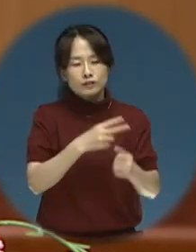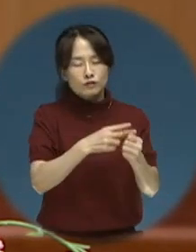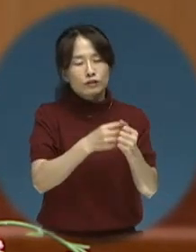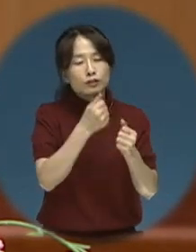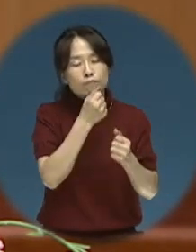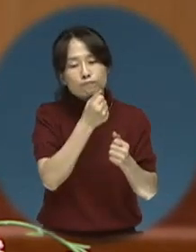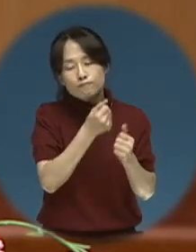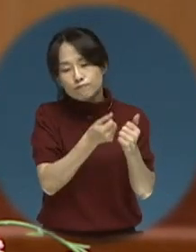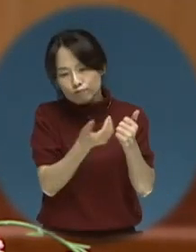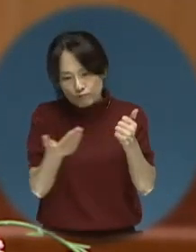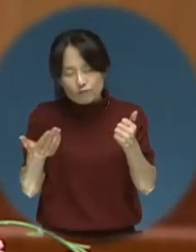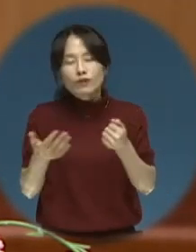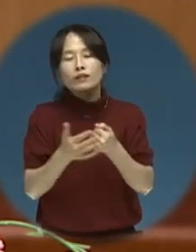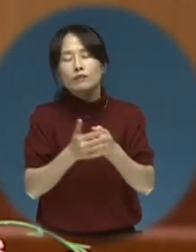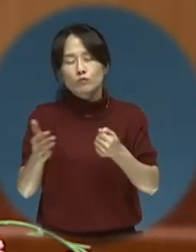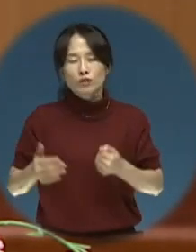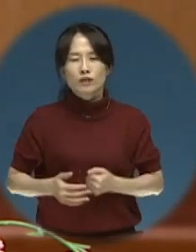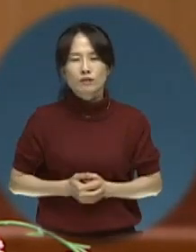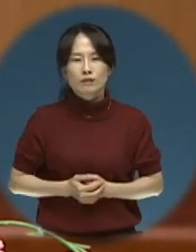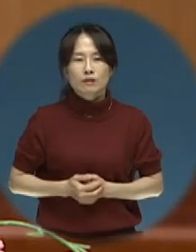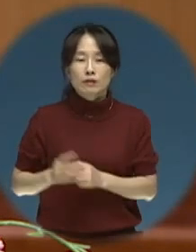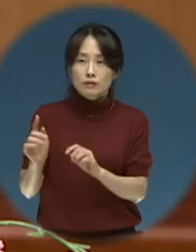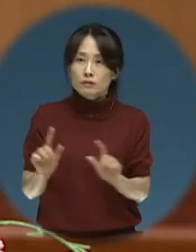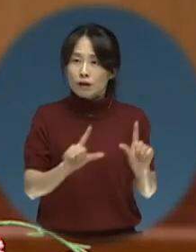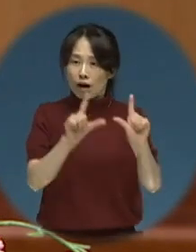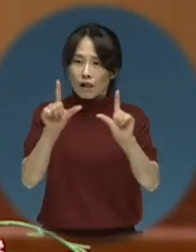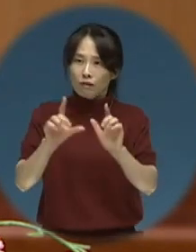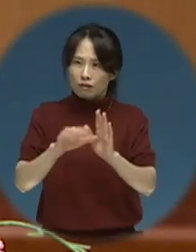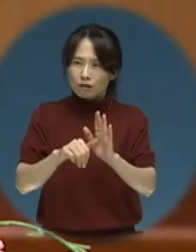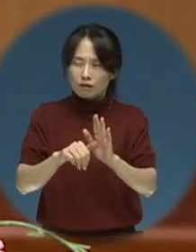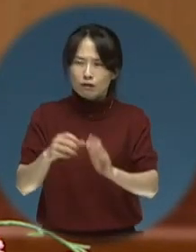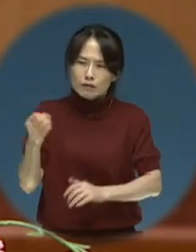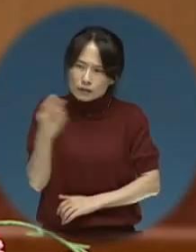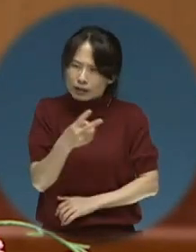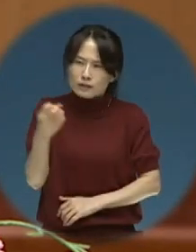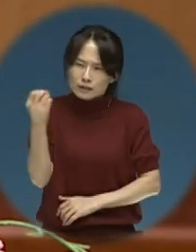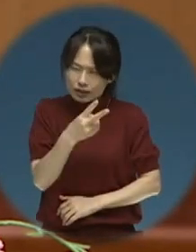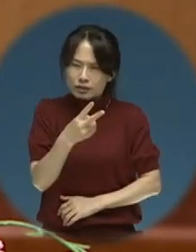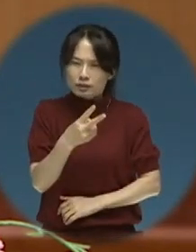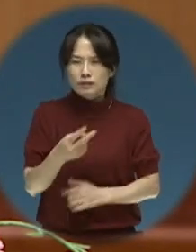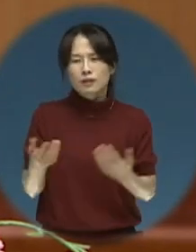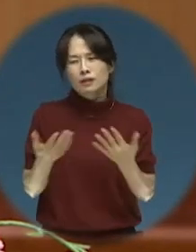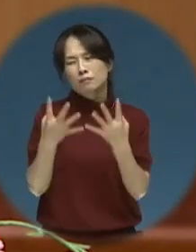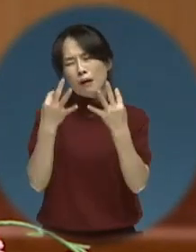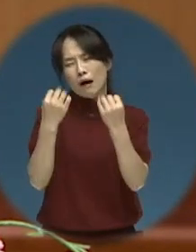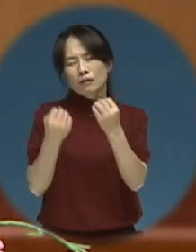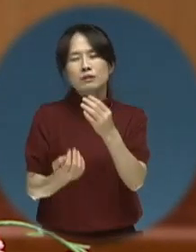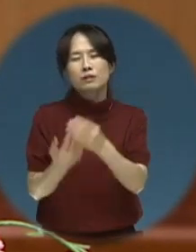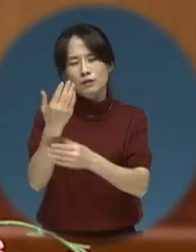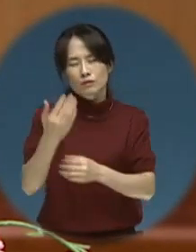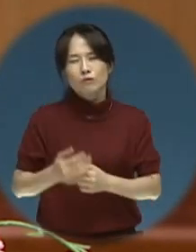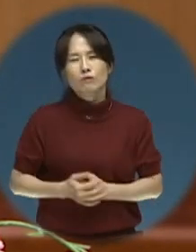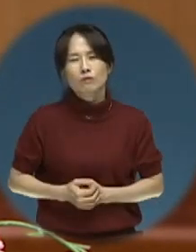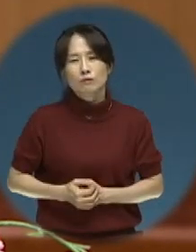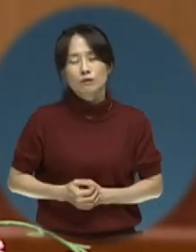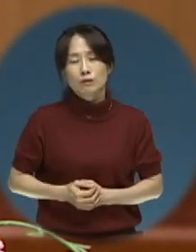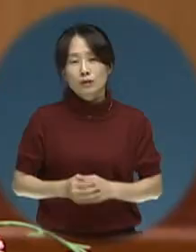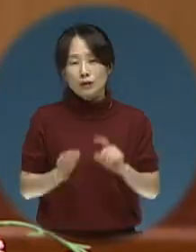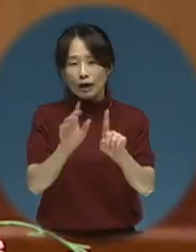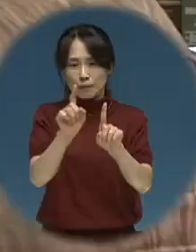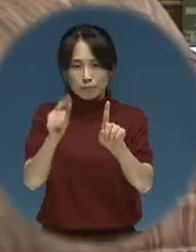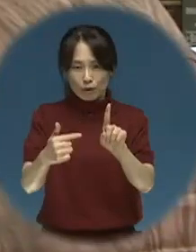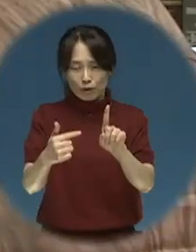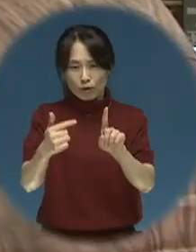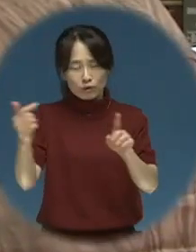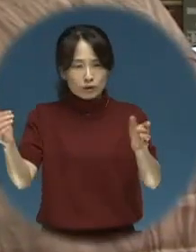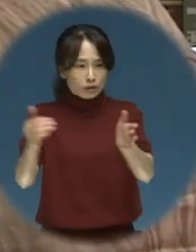산다는 것은 다시 해야 될 일이 너무 많더라고. 예. 예. 어찌 보면 한 번 가지고 도저히 안